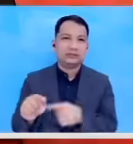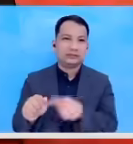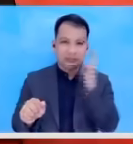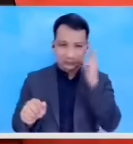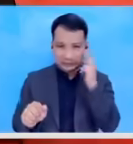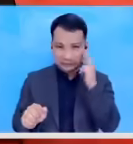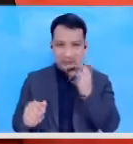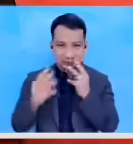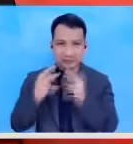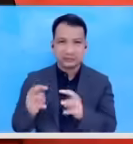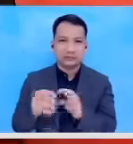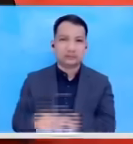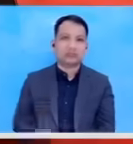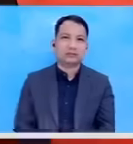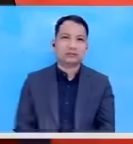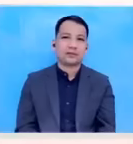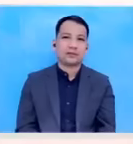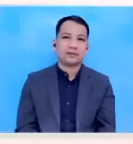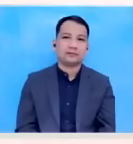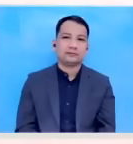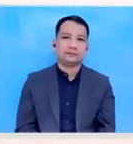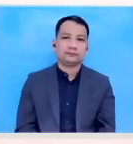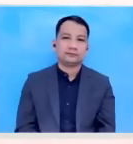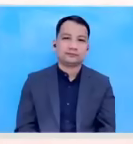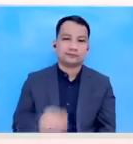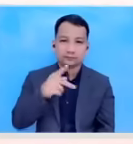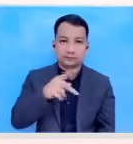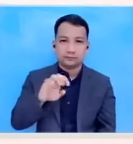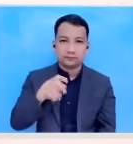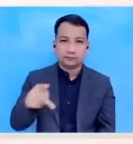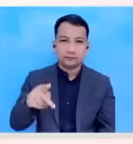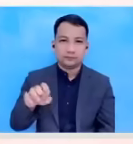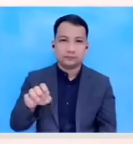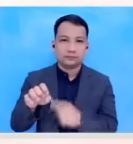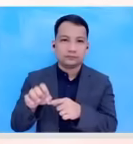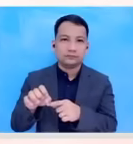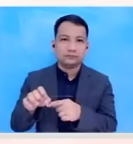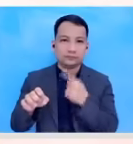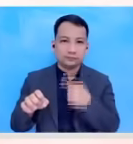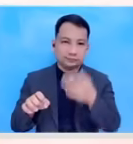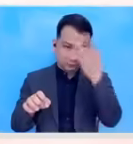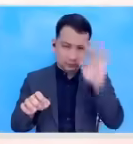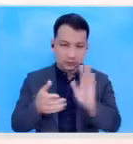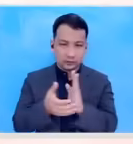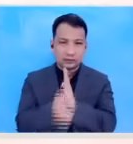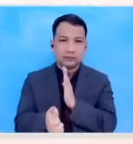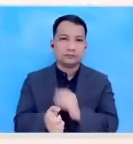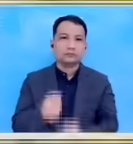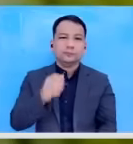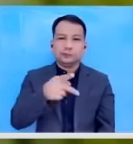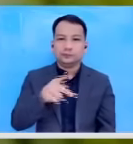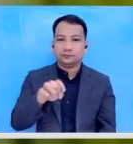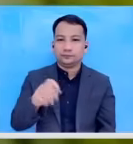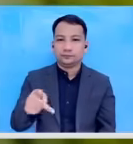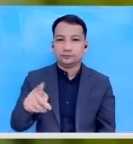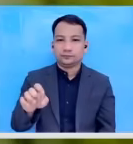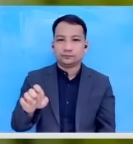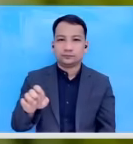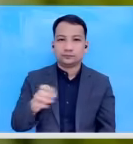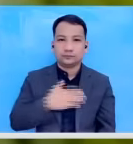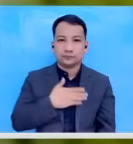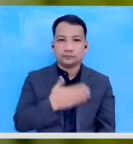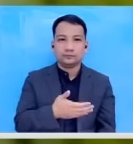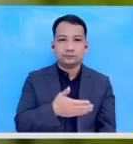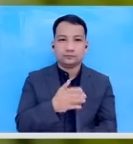panoorin. Hindi, tsaka si Pepe, ang galing dito. Ang husay ni Pepe. Napaka-husay ni Pepe. You will fall in love with him in the